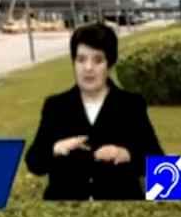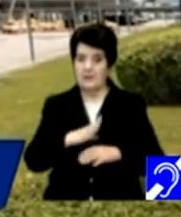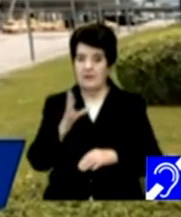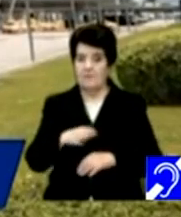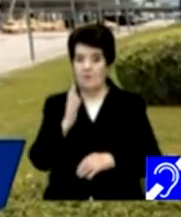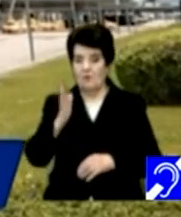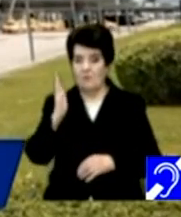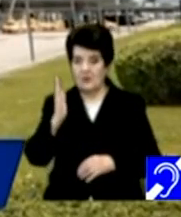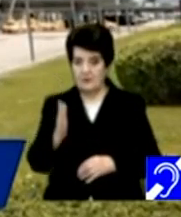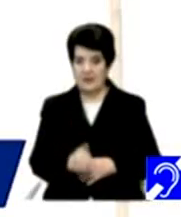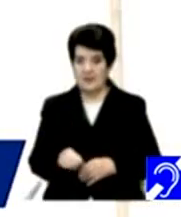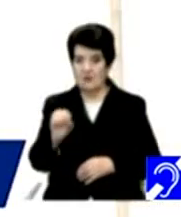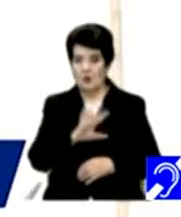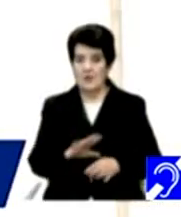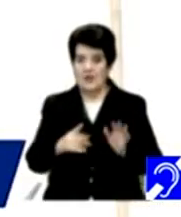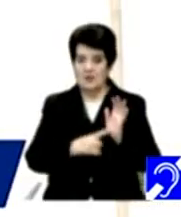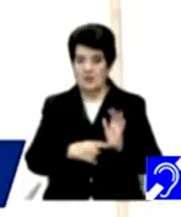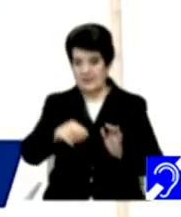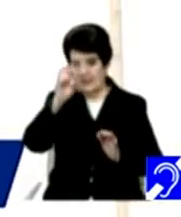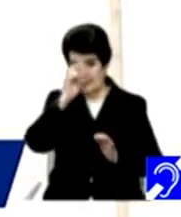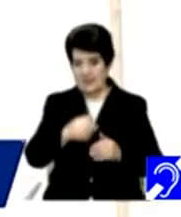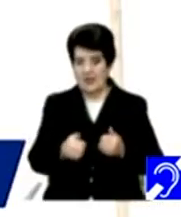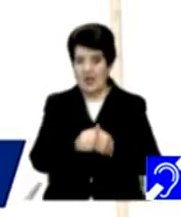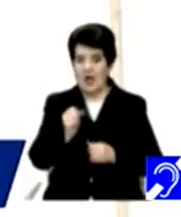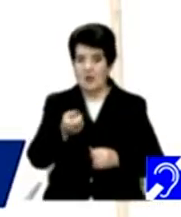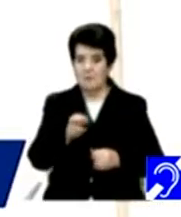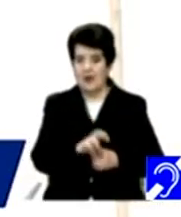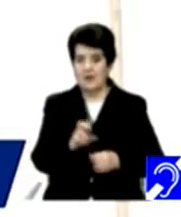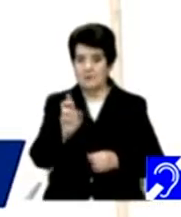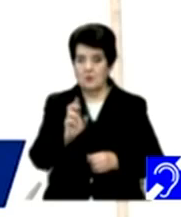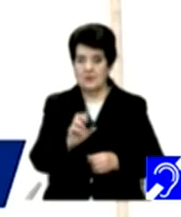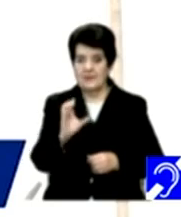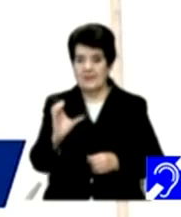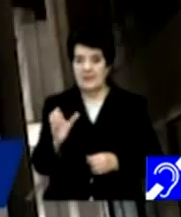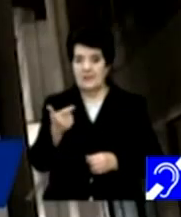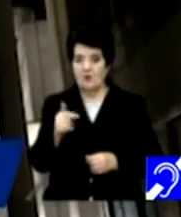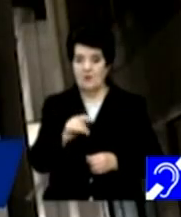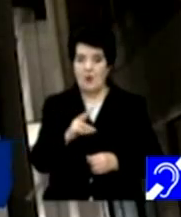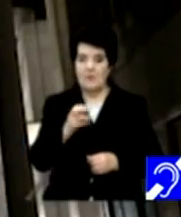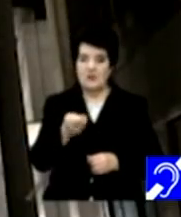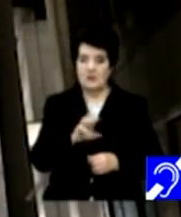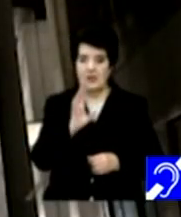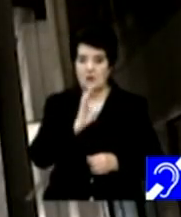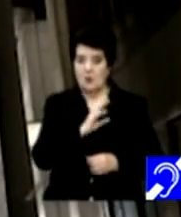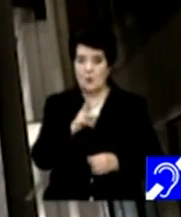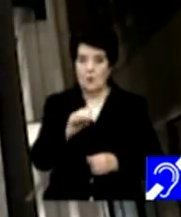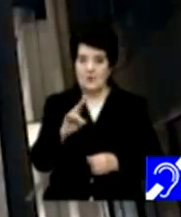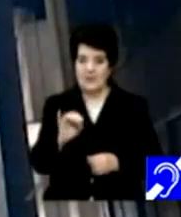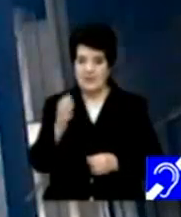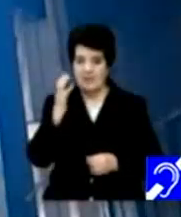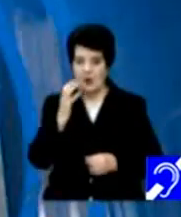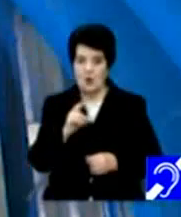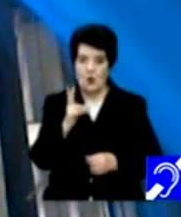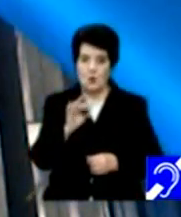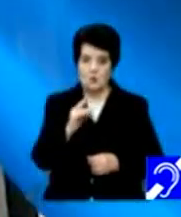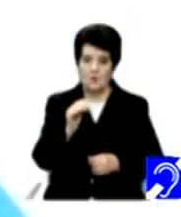reafirmarea perspectivei europene a celor 6 țări partenere: Albania, Bosnia și Herțegovina, Macedonia de Nord, Muntenegru, Serbia și